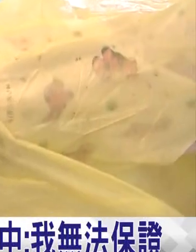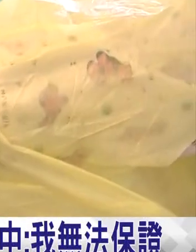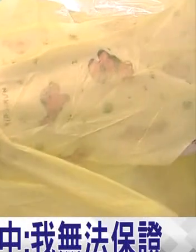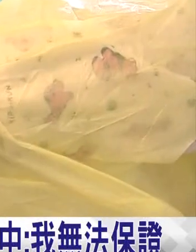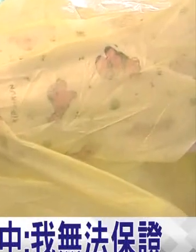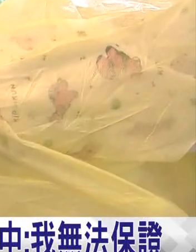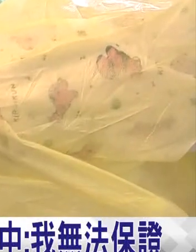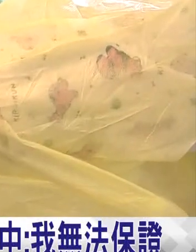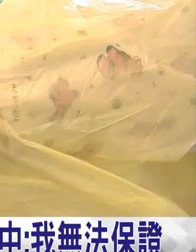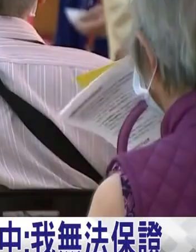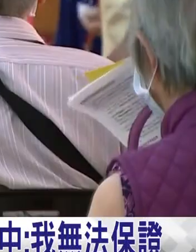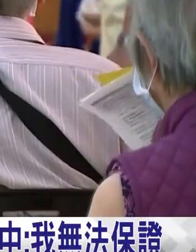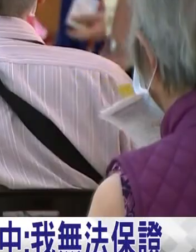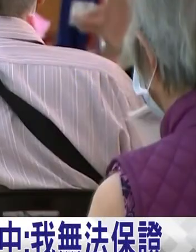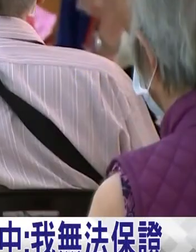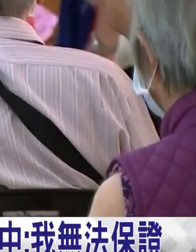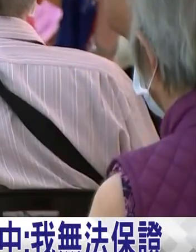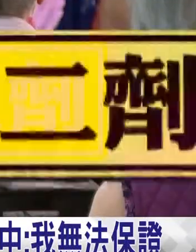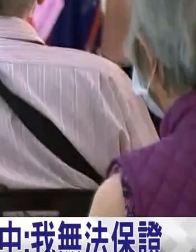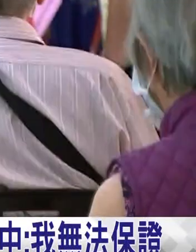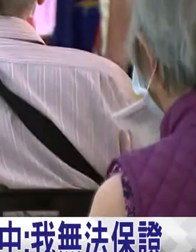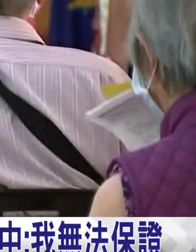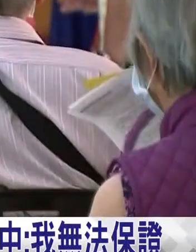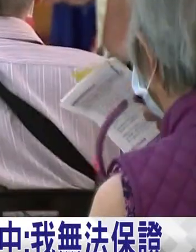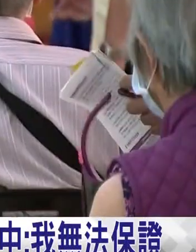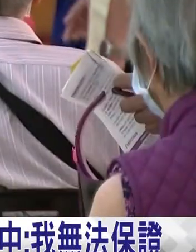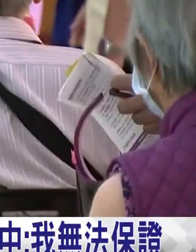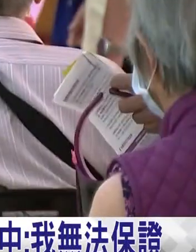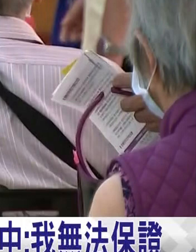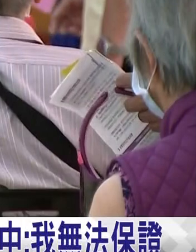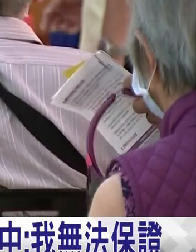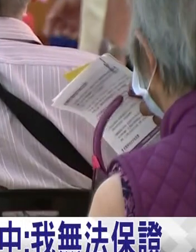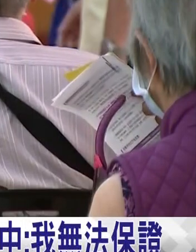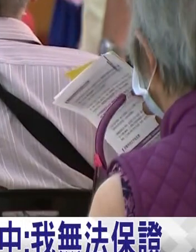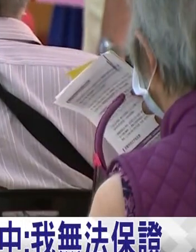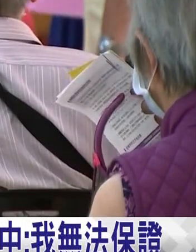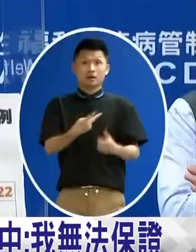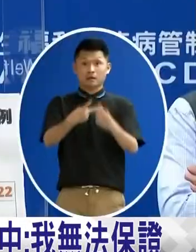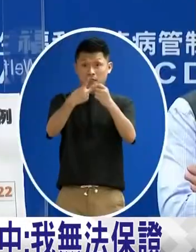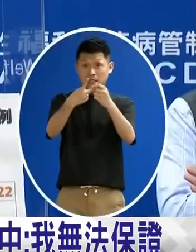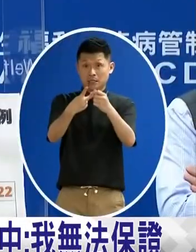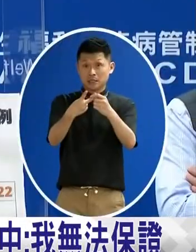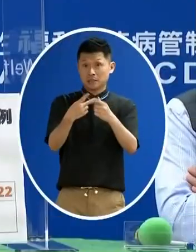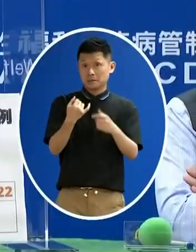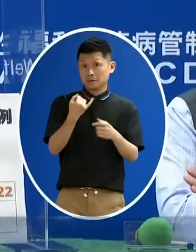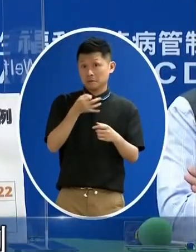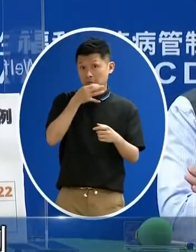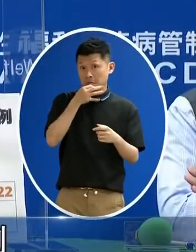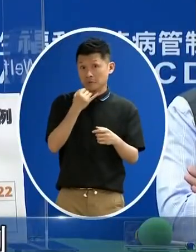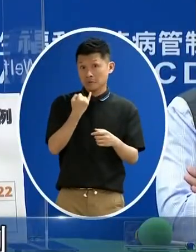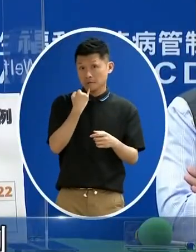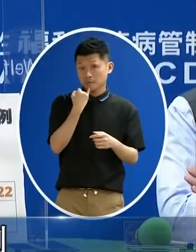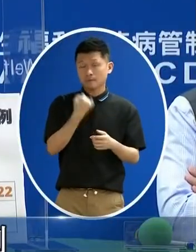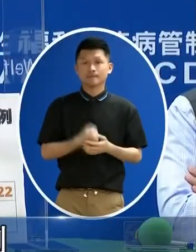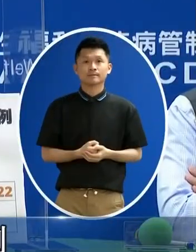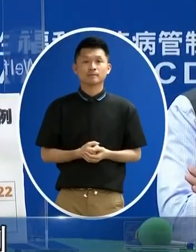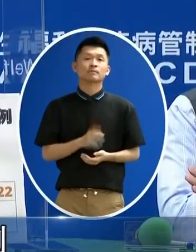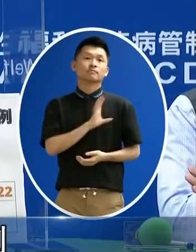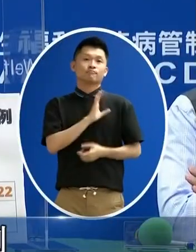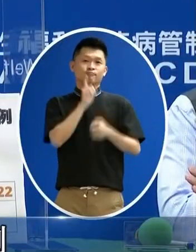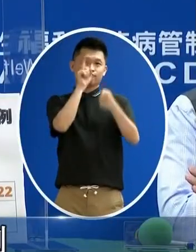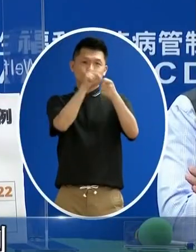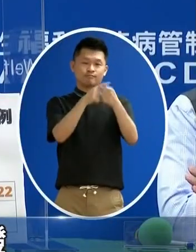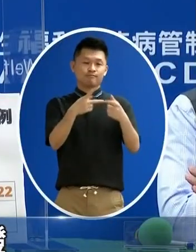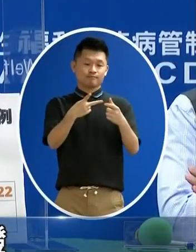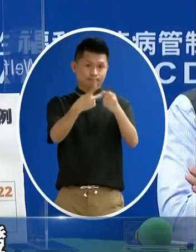只有8.35%，外界也担心有没有办法如期打到第二剂。 好，朝着让大家能够哈达到